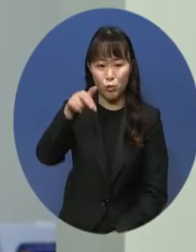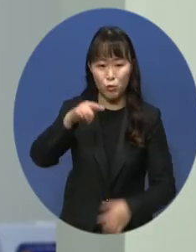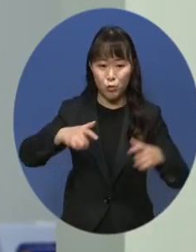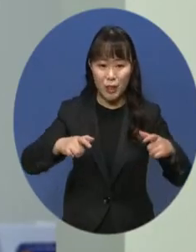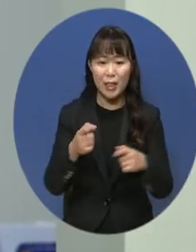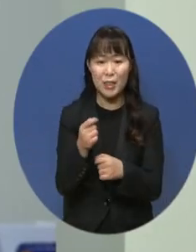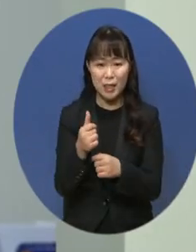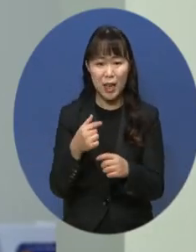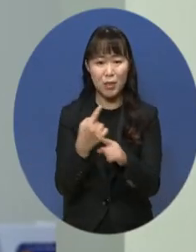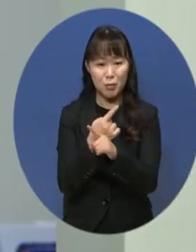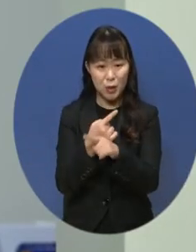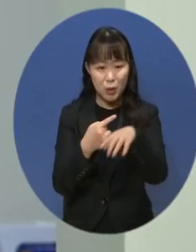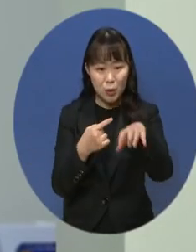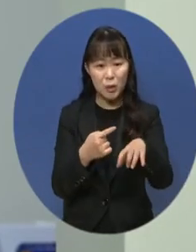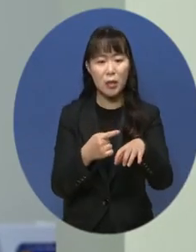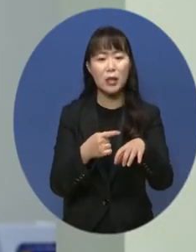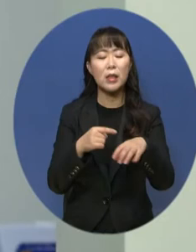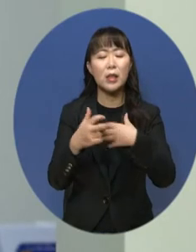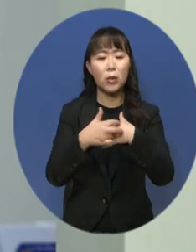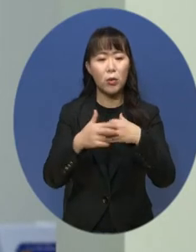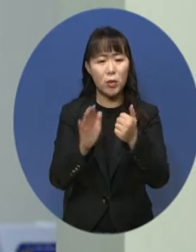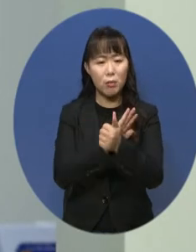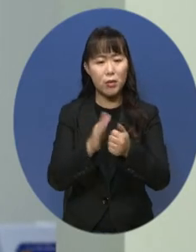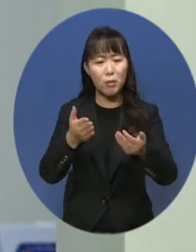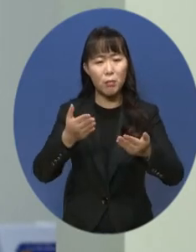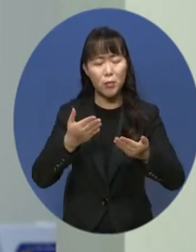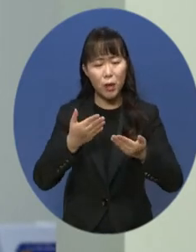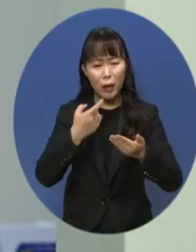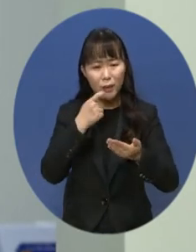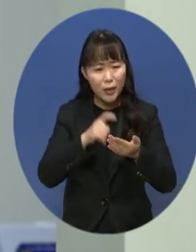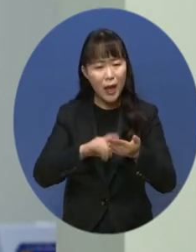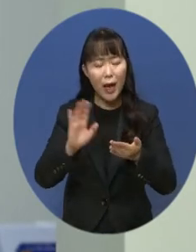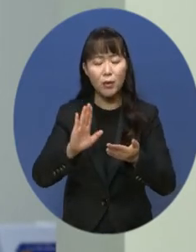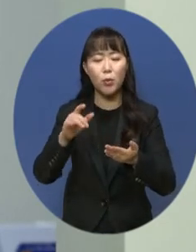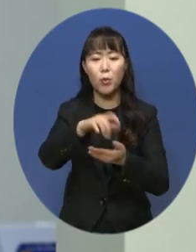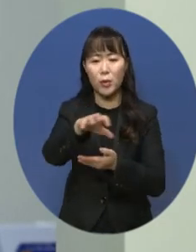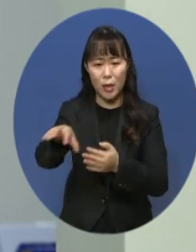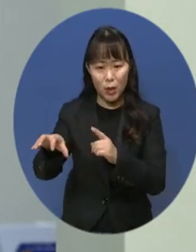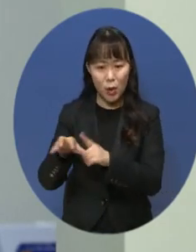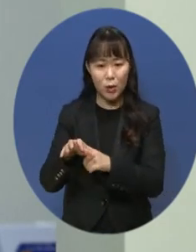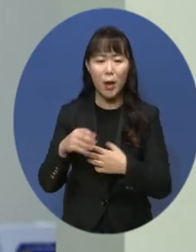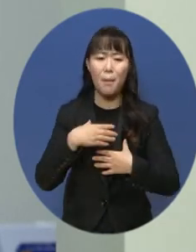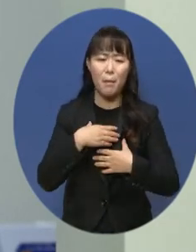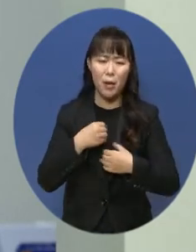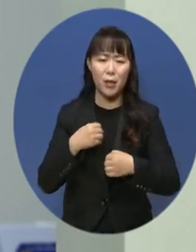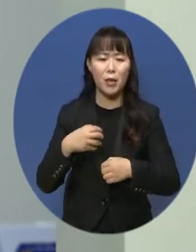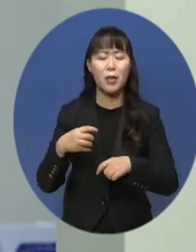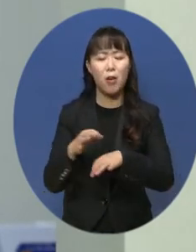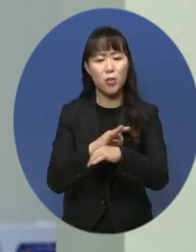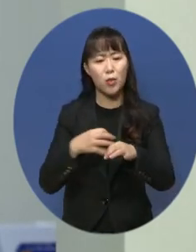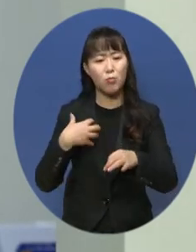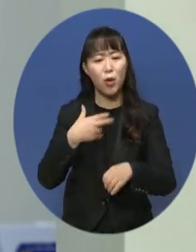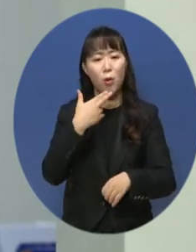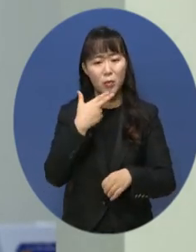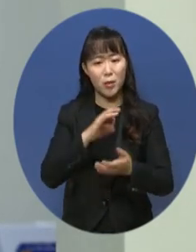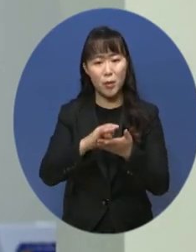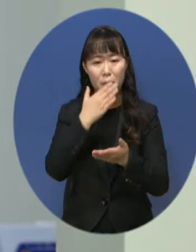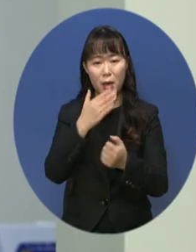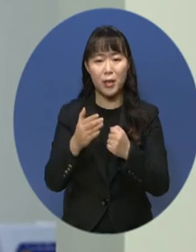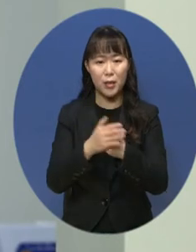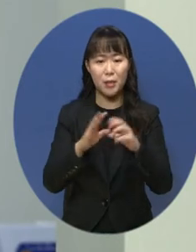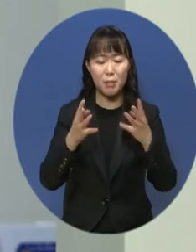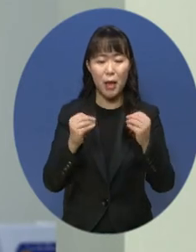작은 물리치료실은 의료 서비스를 쉽게 받을 수 없는 지역에서도 편리하고 경제적 부담 없이 이용할 수 있어